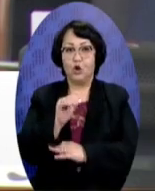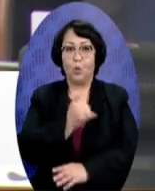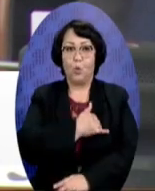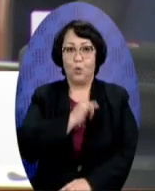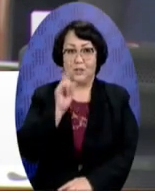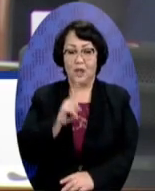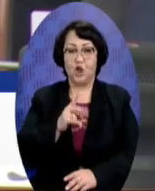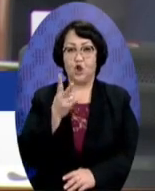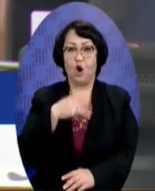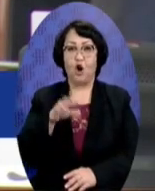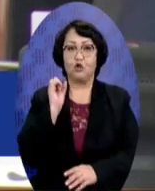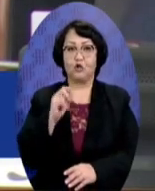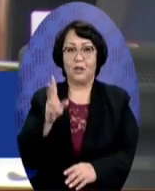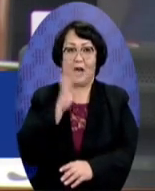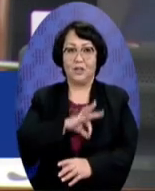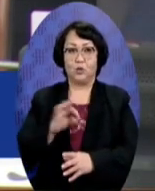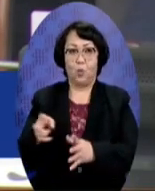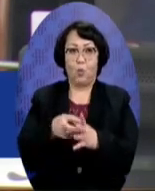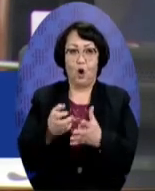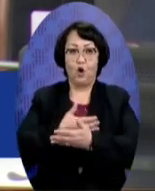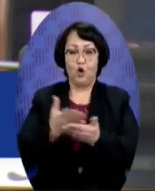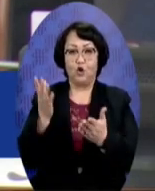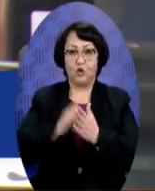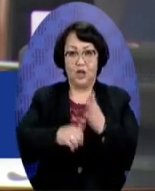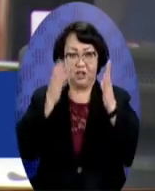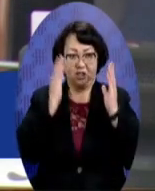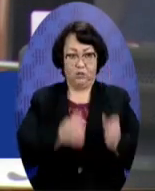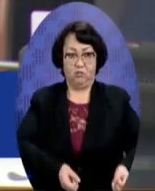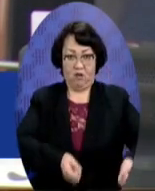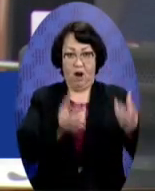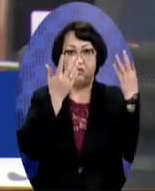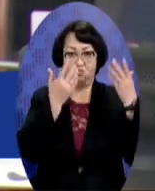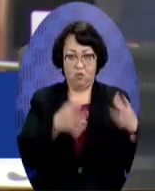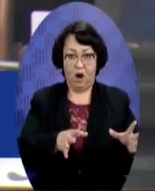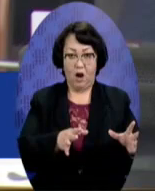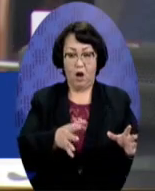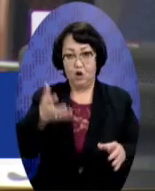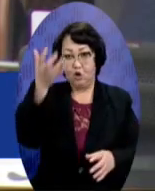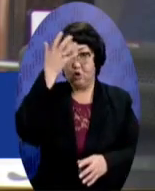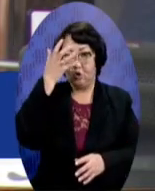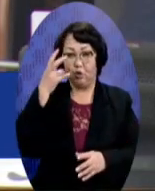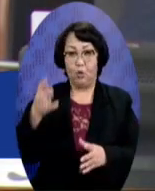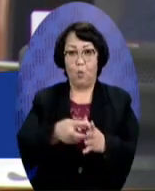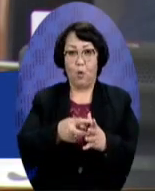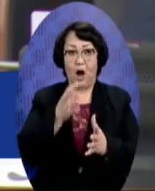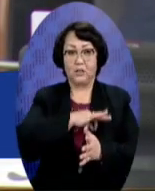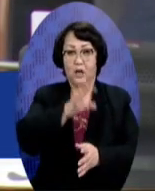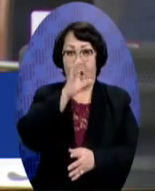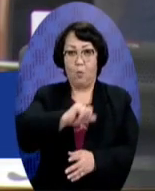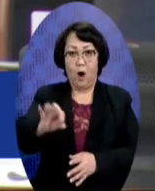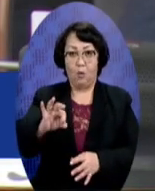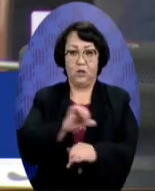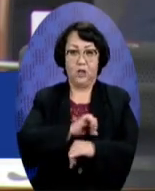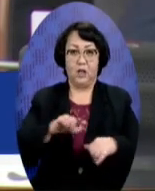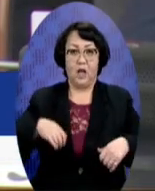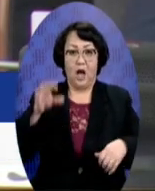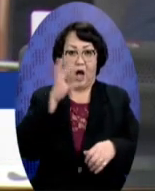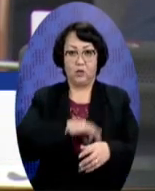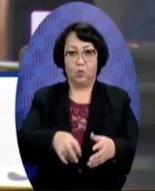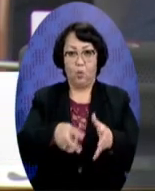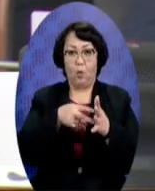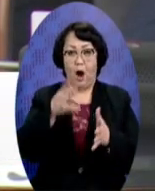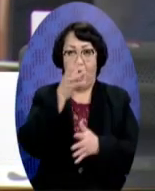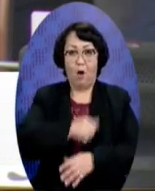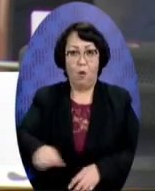А шийдвэр нь бол яг төрөний хүрээнд гарсан байгаа. Энэ шийдвэрийн хүрээнд бол төрч ноогдол ашиг аваагүй иргэд ч аваагүй. Хөрөнгө